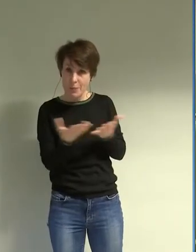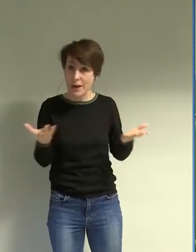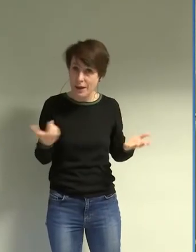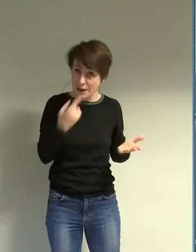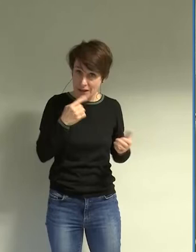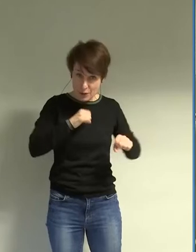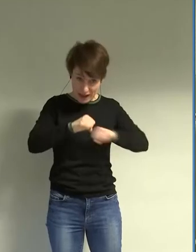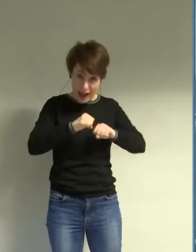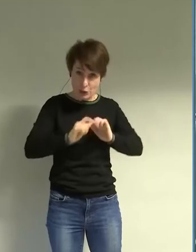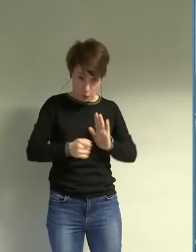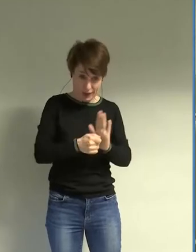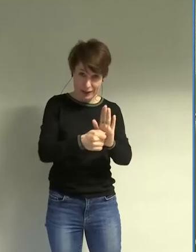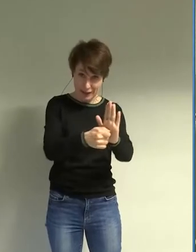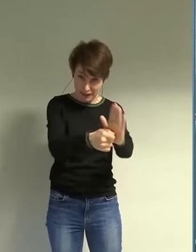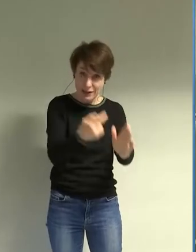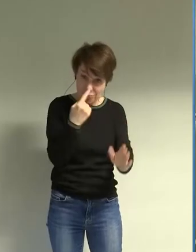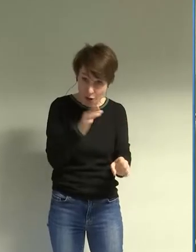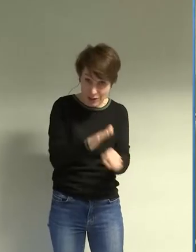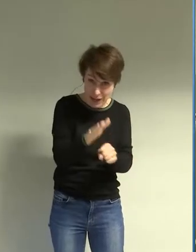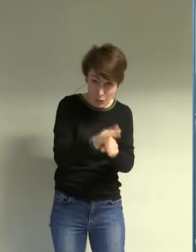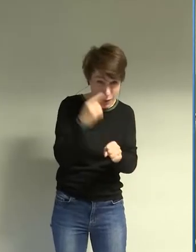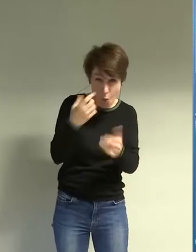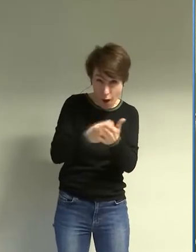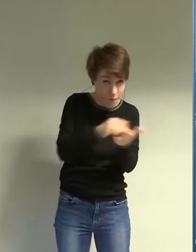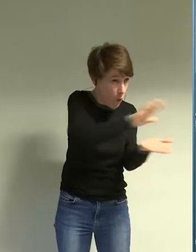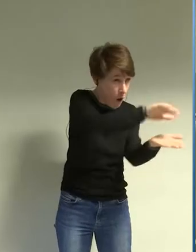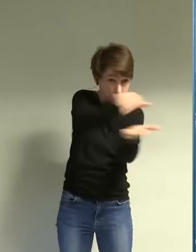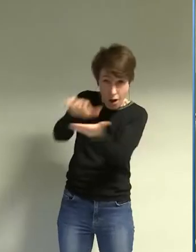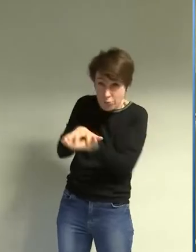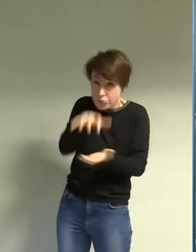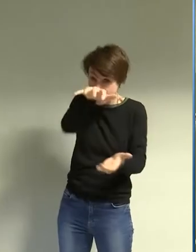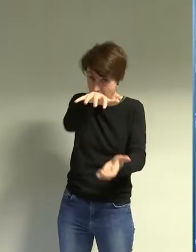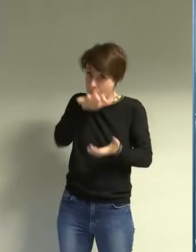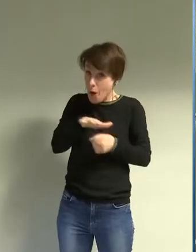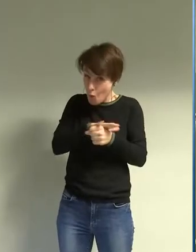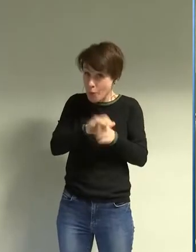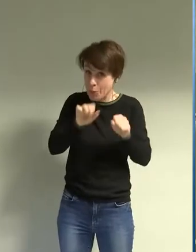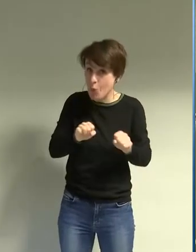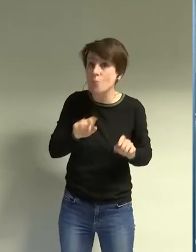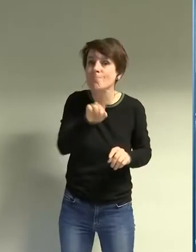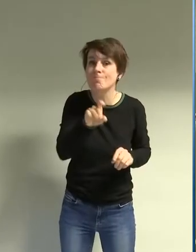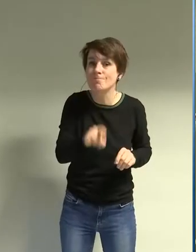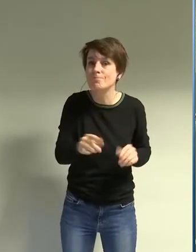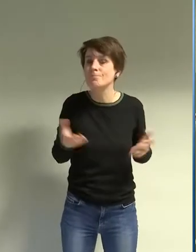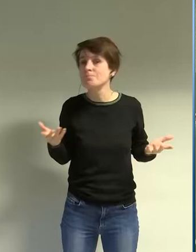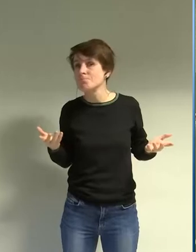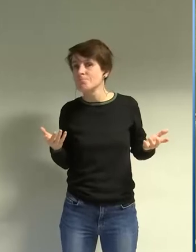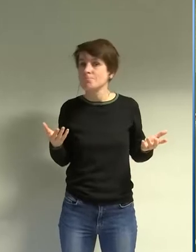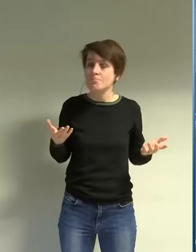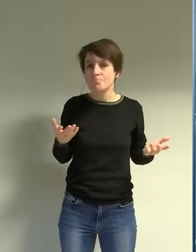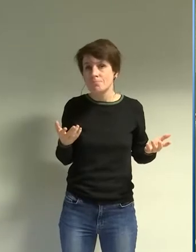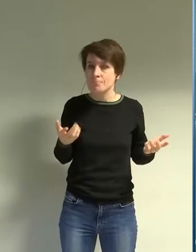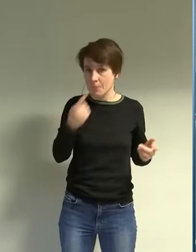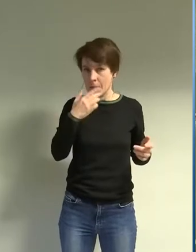proposé sont nécessaires et suffisantes pour collecter tous les événements tous les éléments requis pardon à première vue cette stratégie ressemble à un